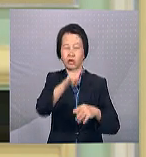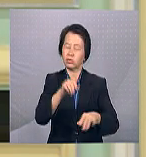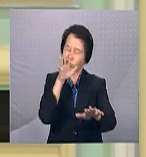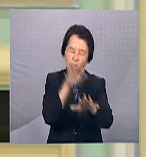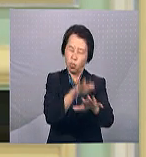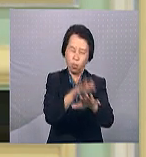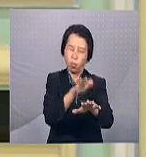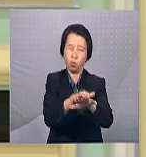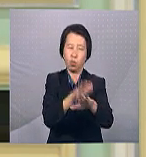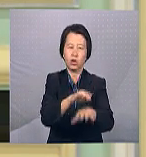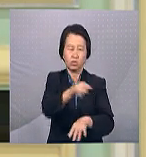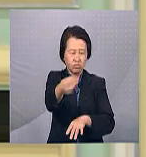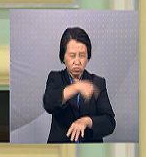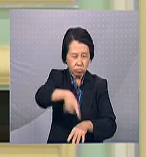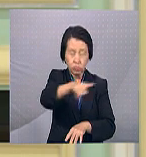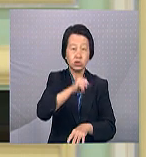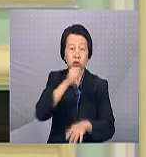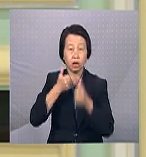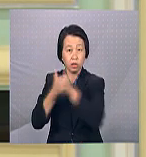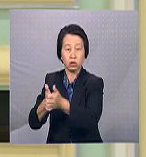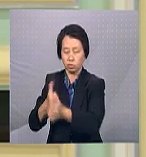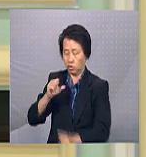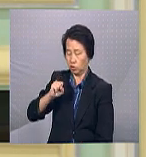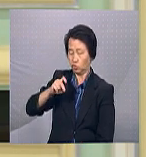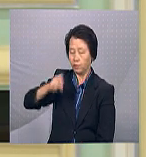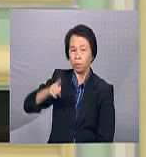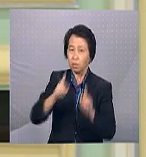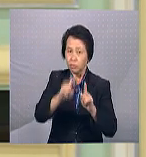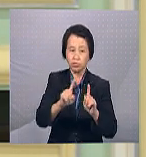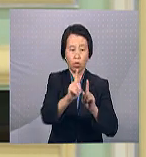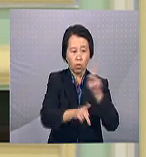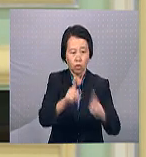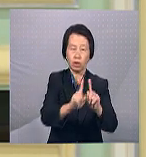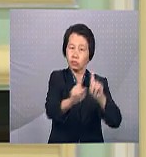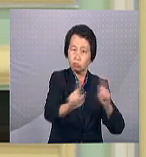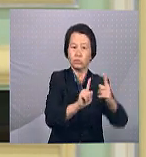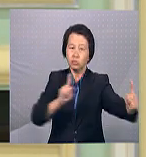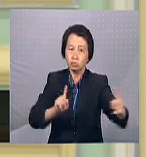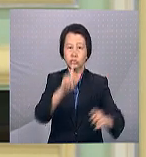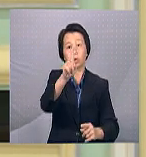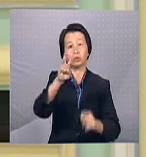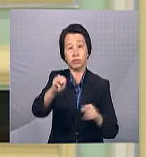tidak patuh kepada SOP tentang penjarakan fizikal 1 meter dan sebagainya.